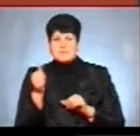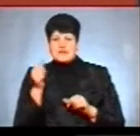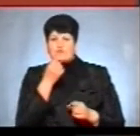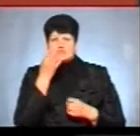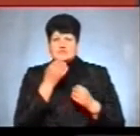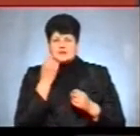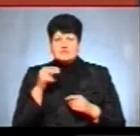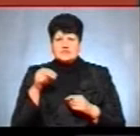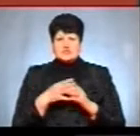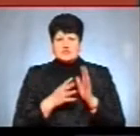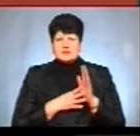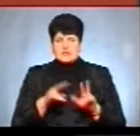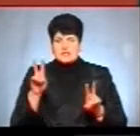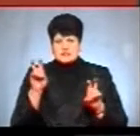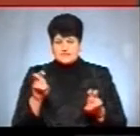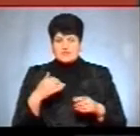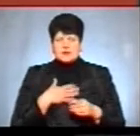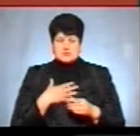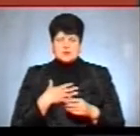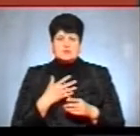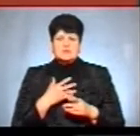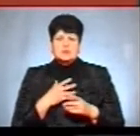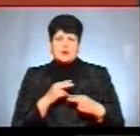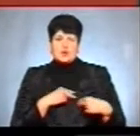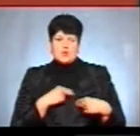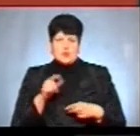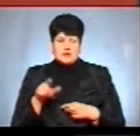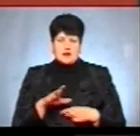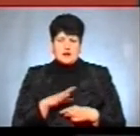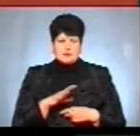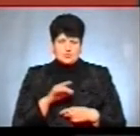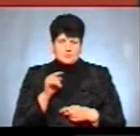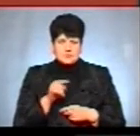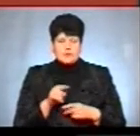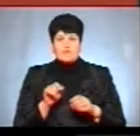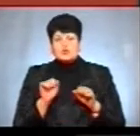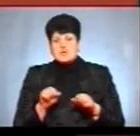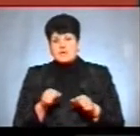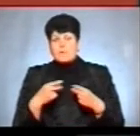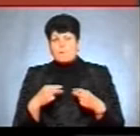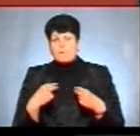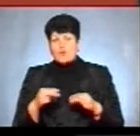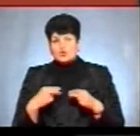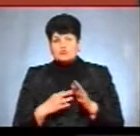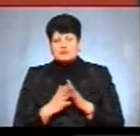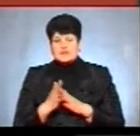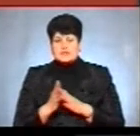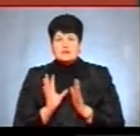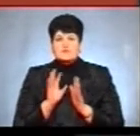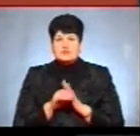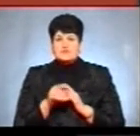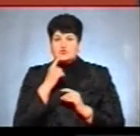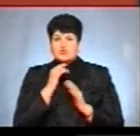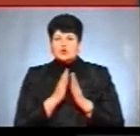колега Любов Гатомська була присутня у рейдовій перевірці місць можливого продажу рослин, які занесені до Червоної книги